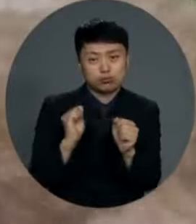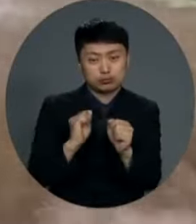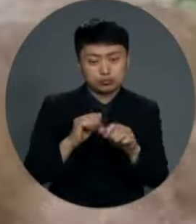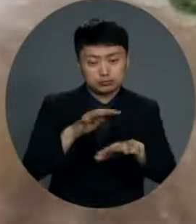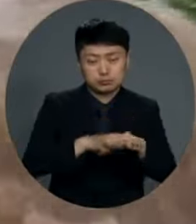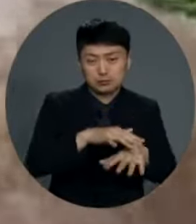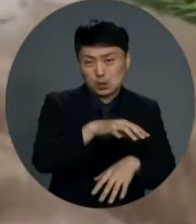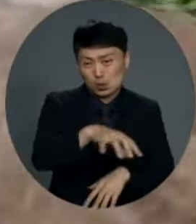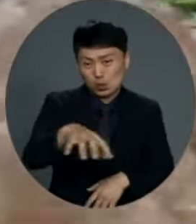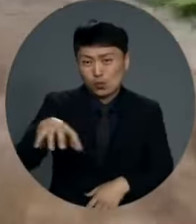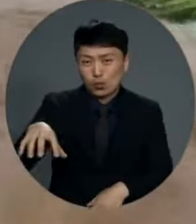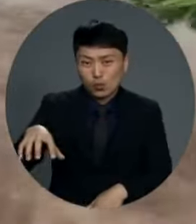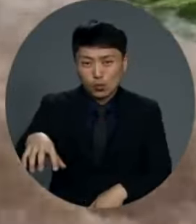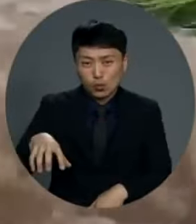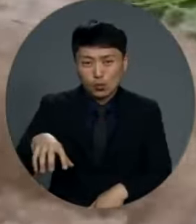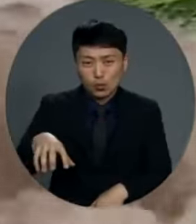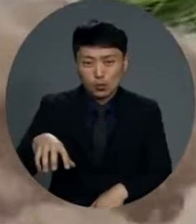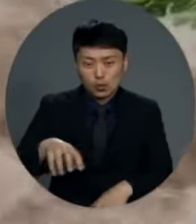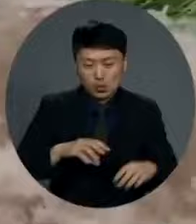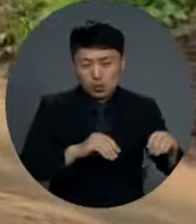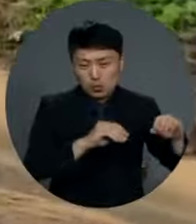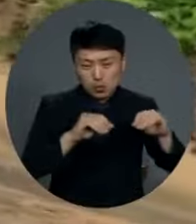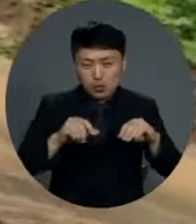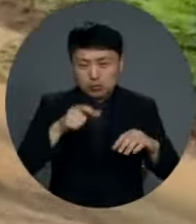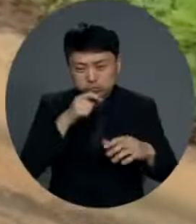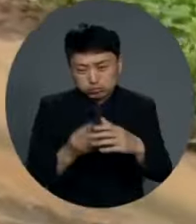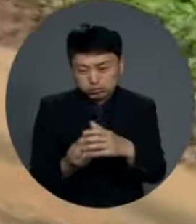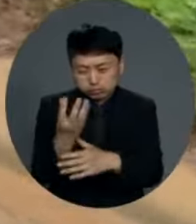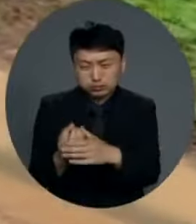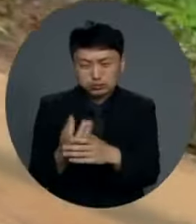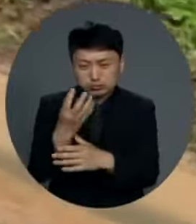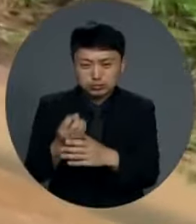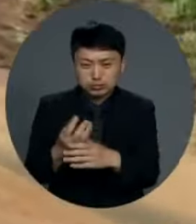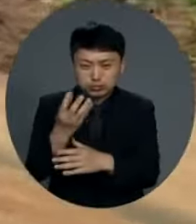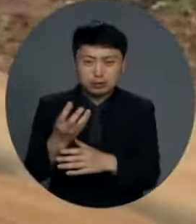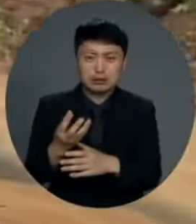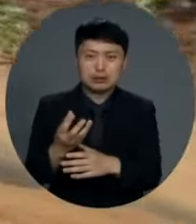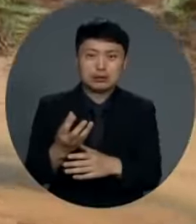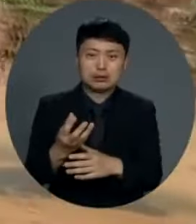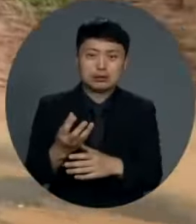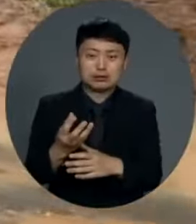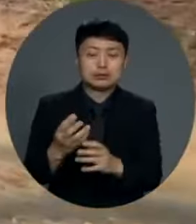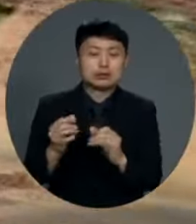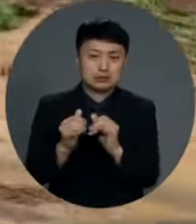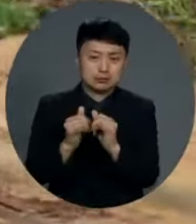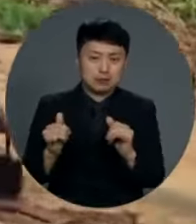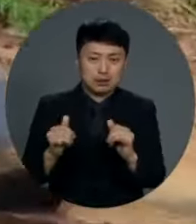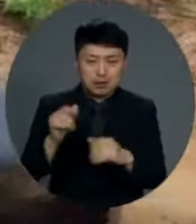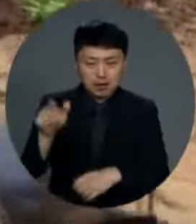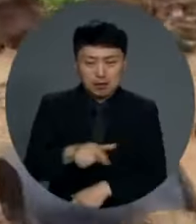농촌 마을길 곳곳이 토사와 역류한 물에 잠기면서 오도 가도 못한 주민들이